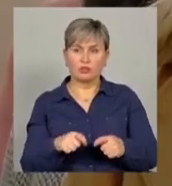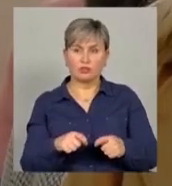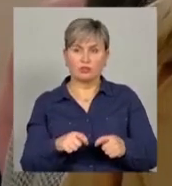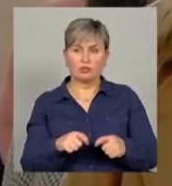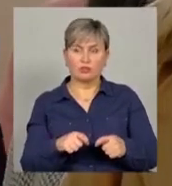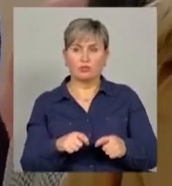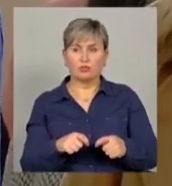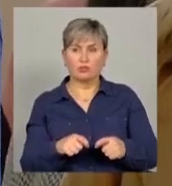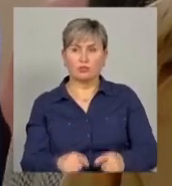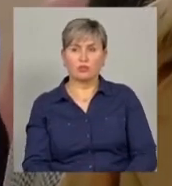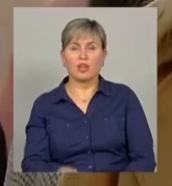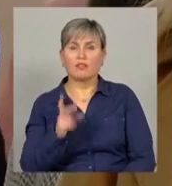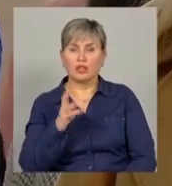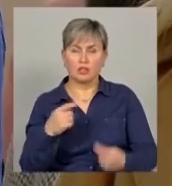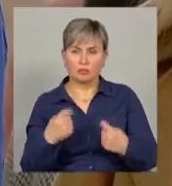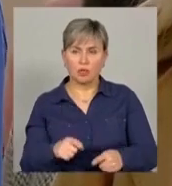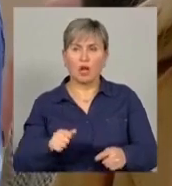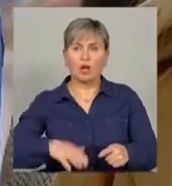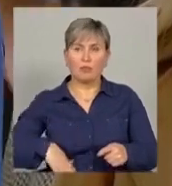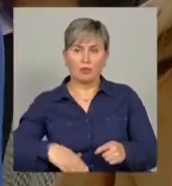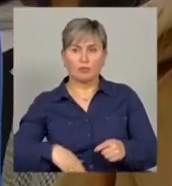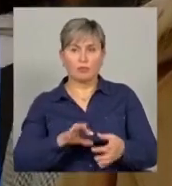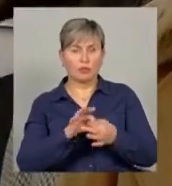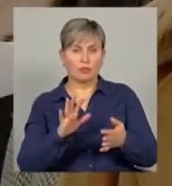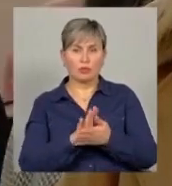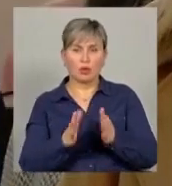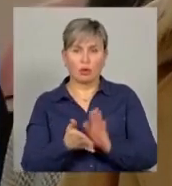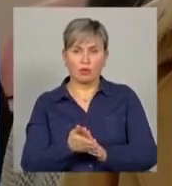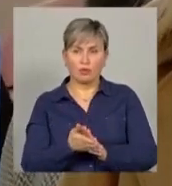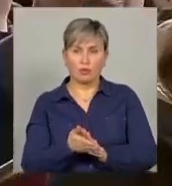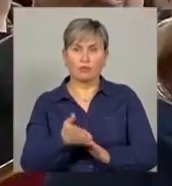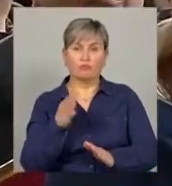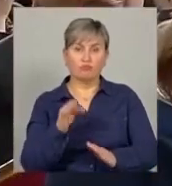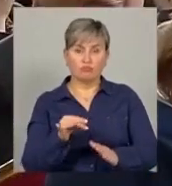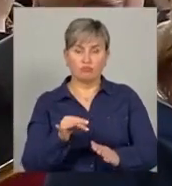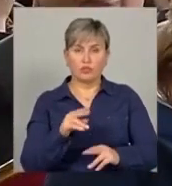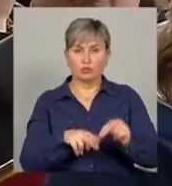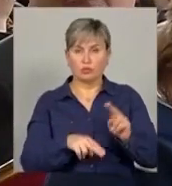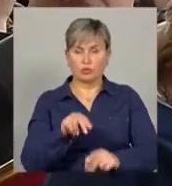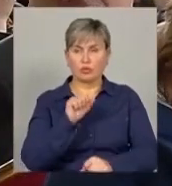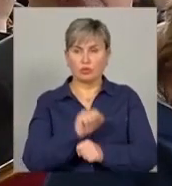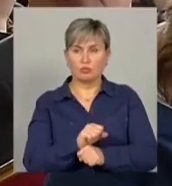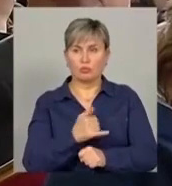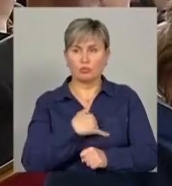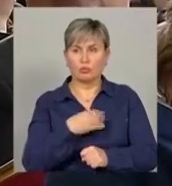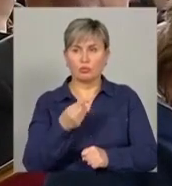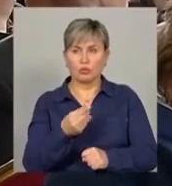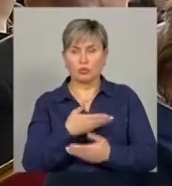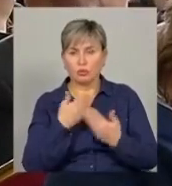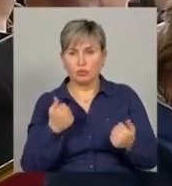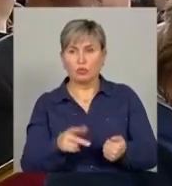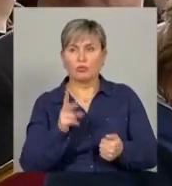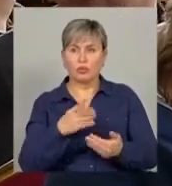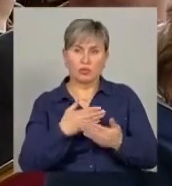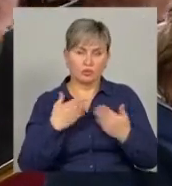рубль квартиры. Потом они расторгли договор между собой. Стройка заморожена. Теперь у нас ни денег, ни квартир.